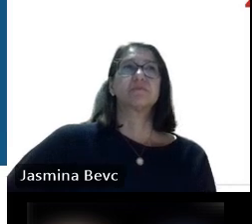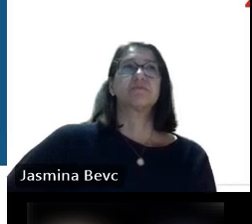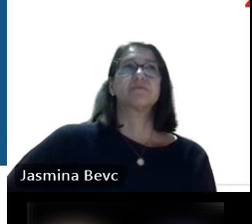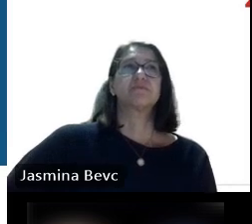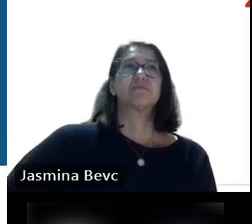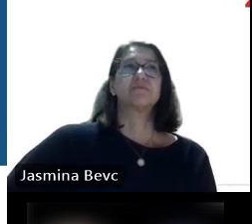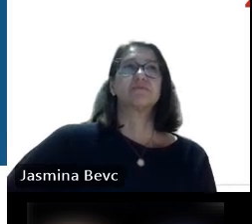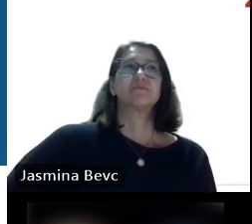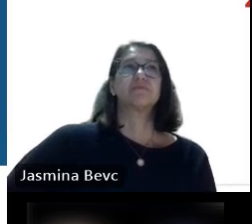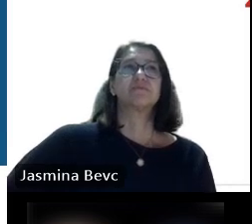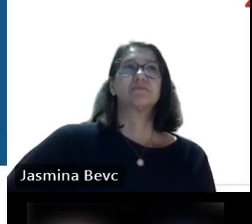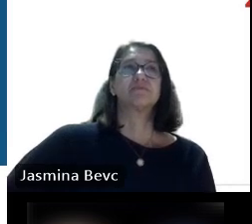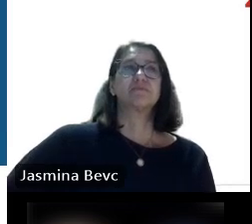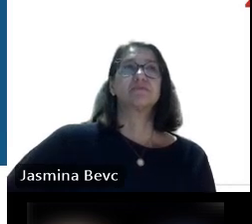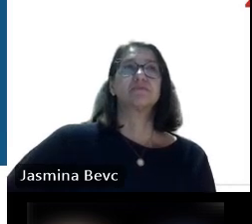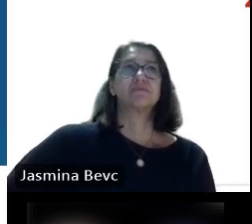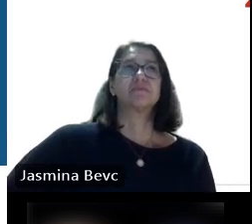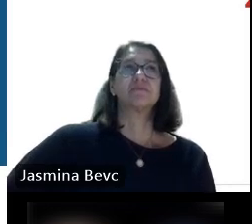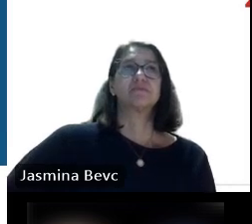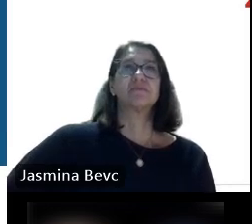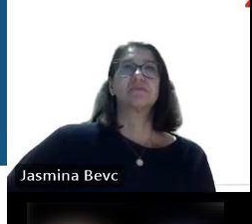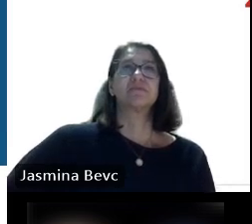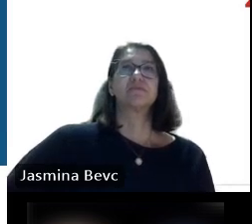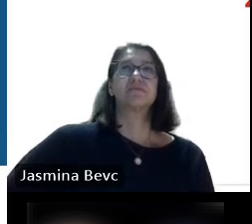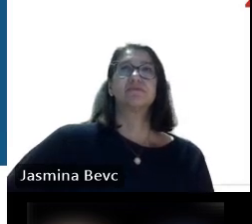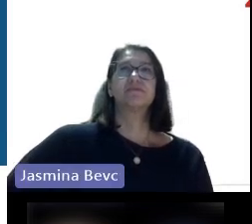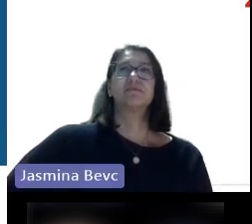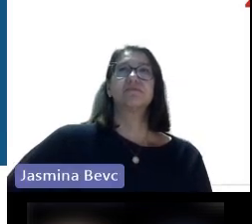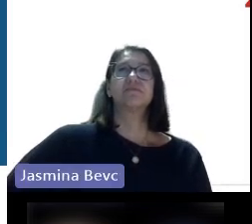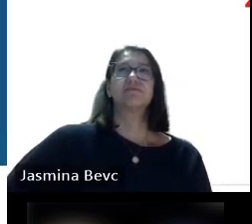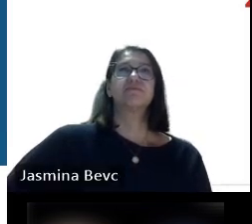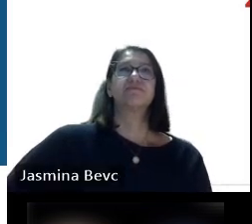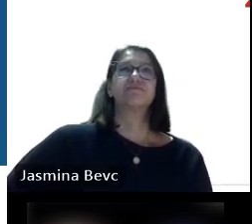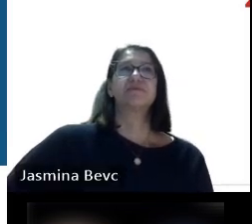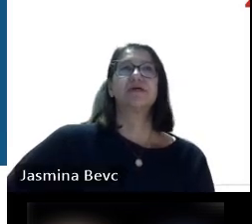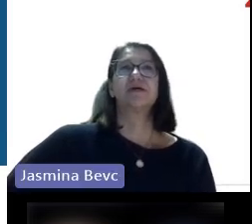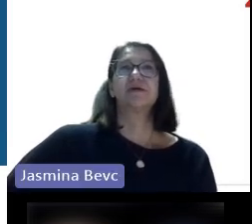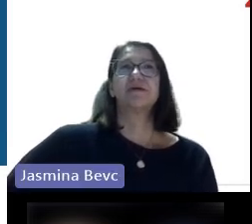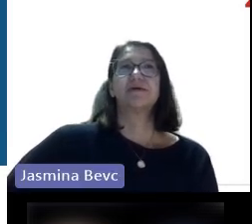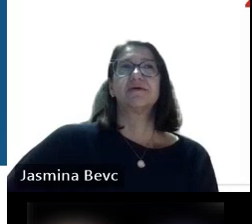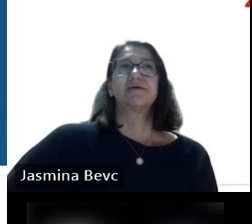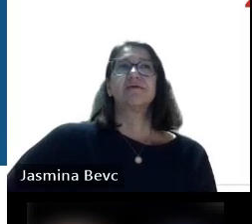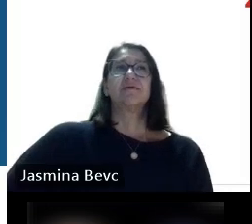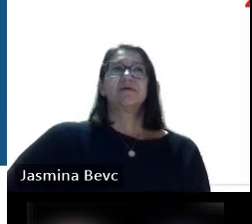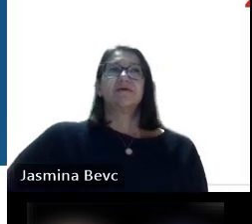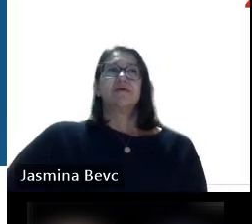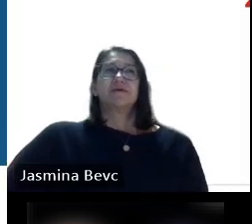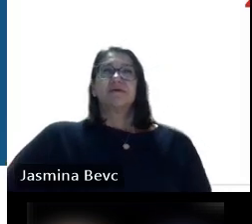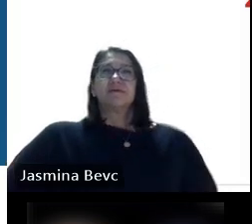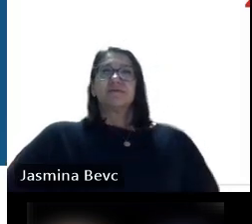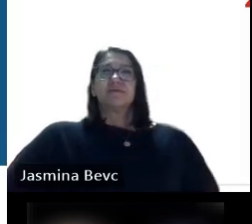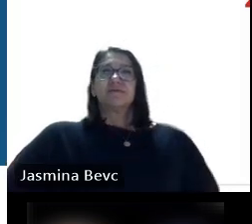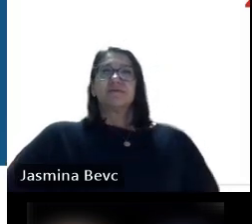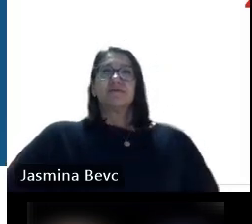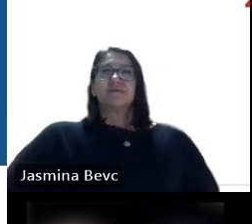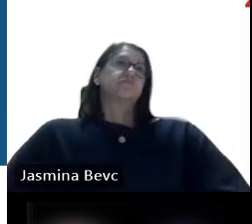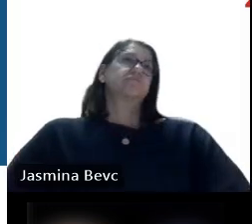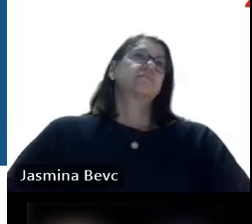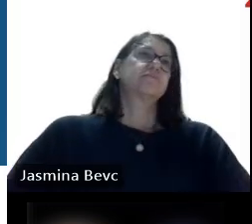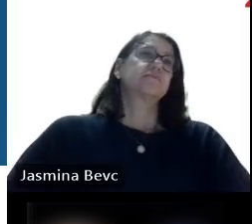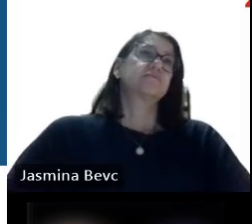Zadevo je težko oceniti kar na oko. Najboljše, če bo imel ponudnike,